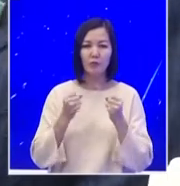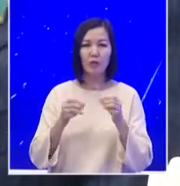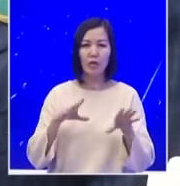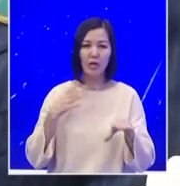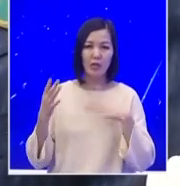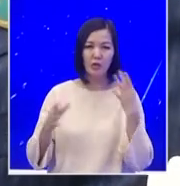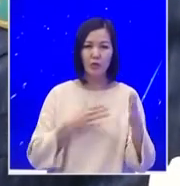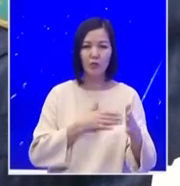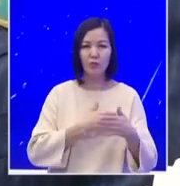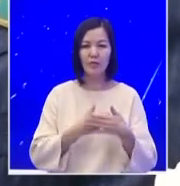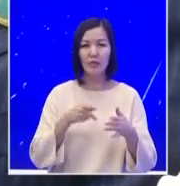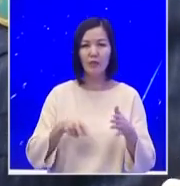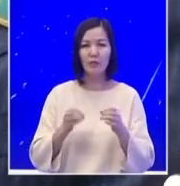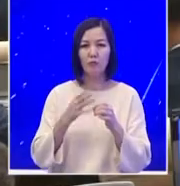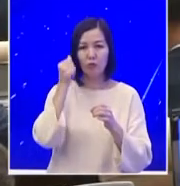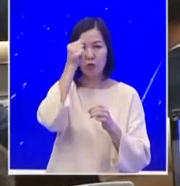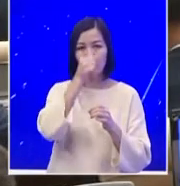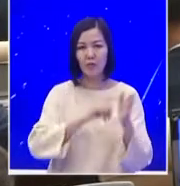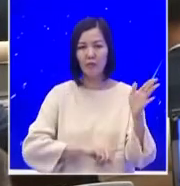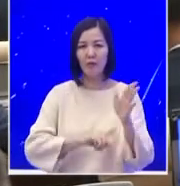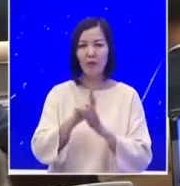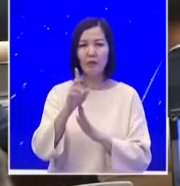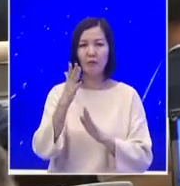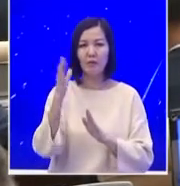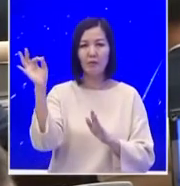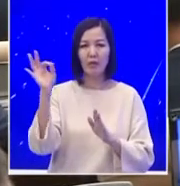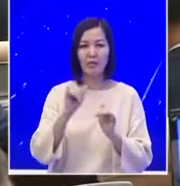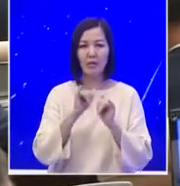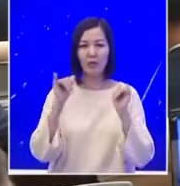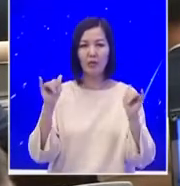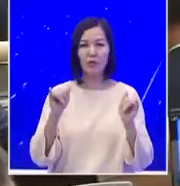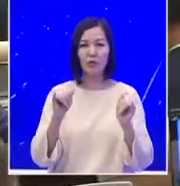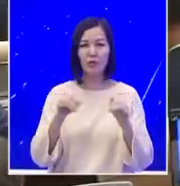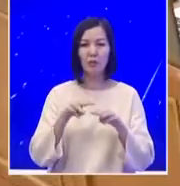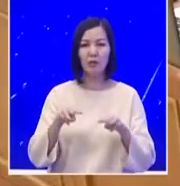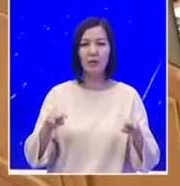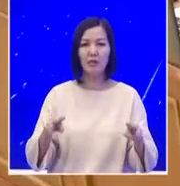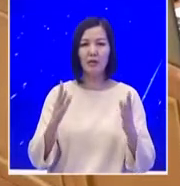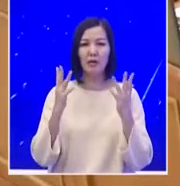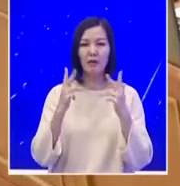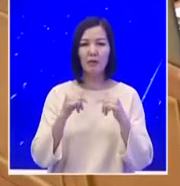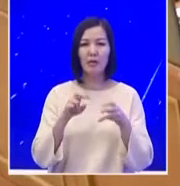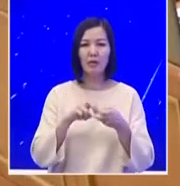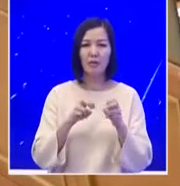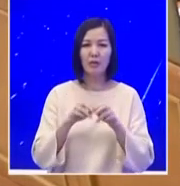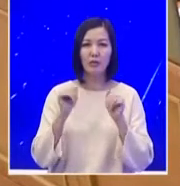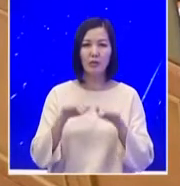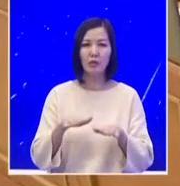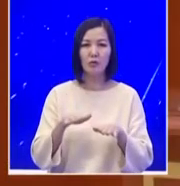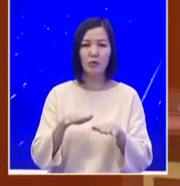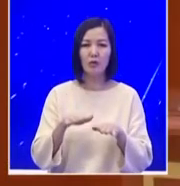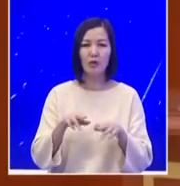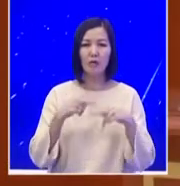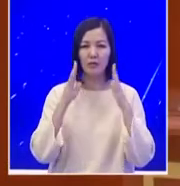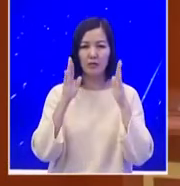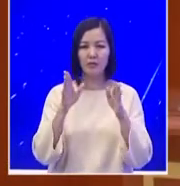айналысу белсенділігі 2014 жылдан бері 5%-ға ғана өскен. Сол үшін министрлік бірқатар мәселелерді шешуді басшылыққа